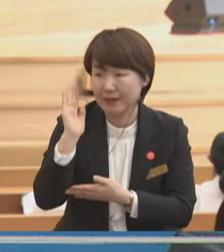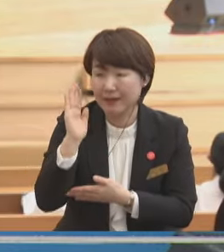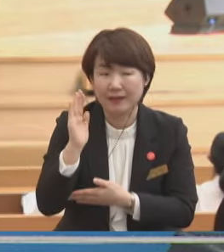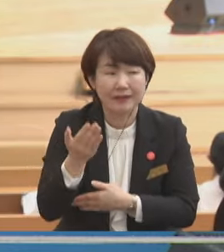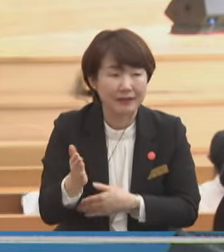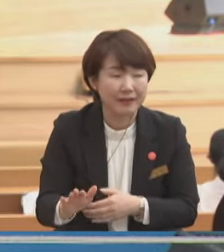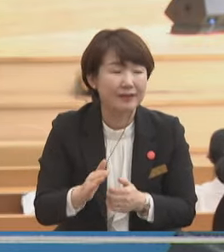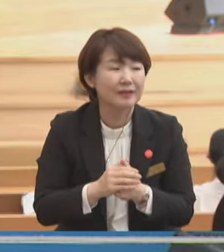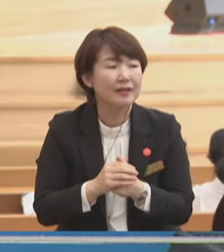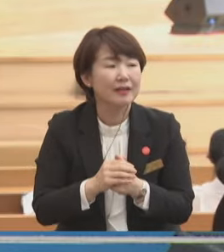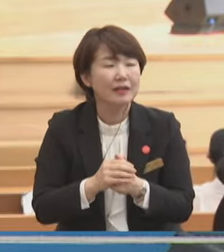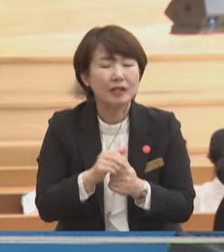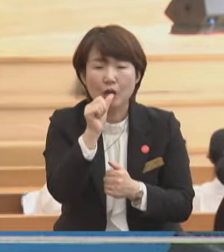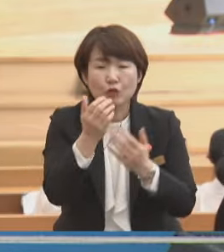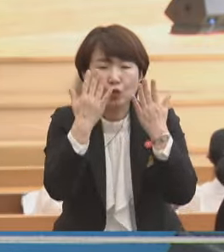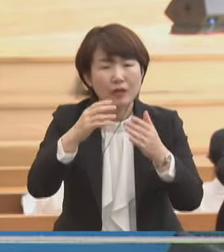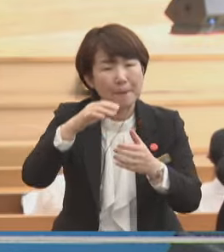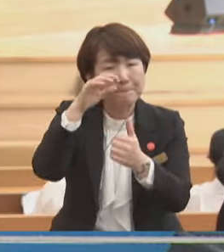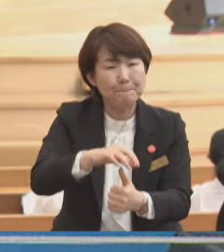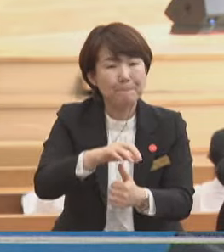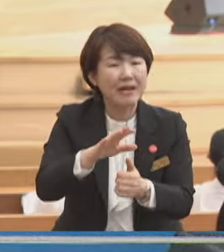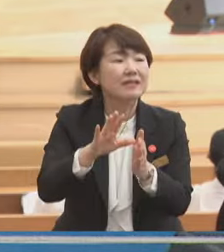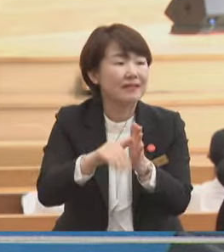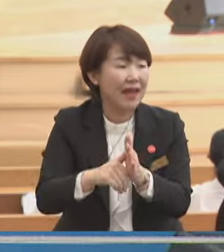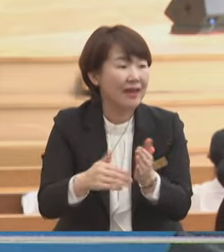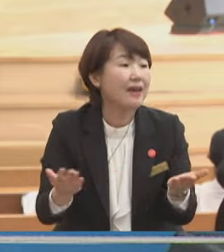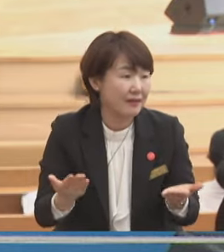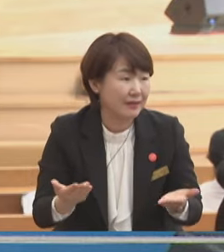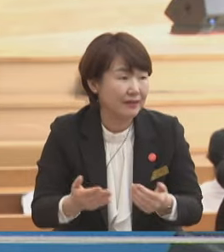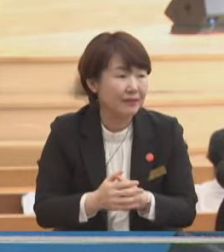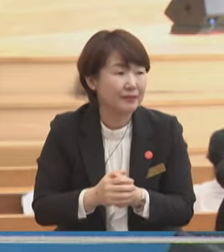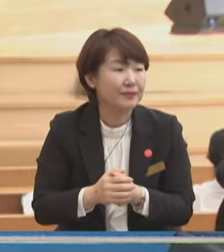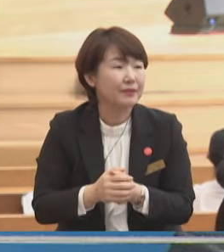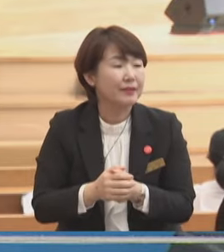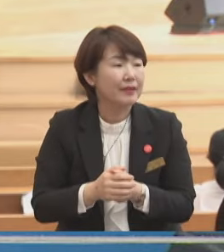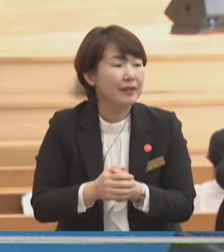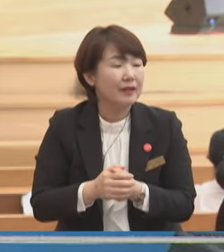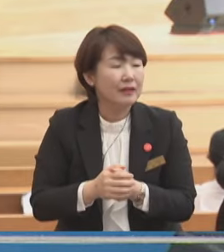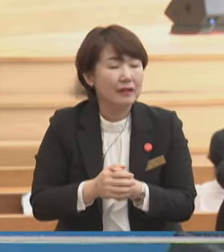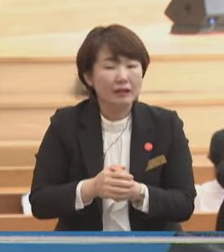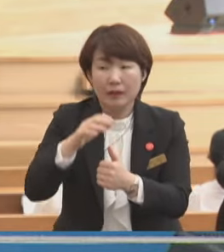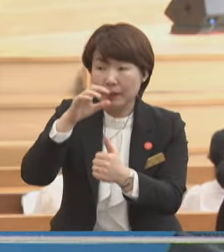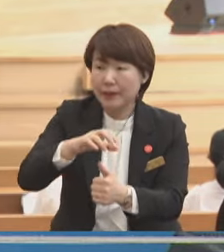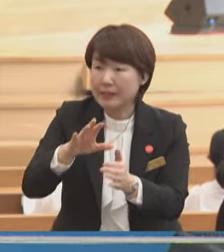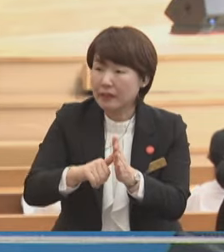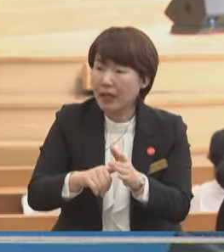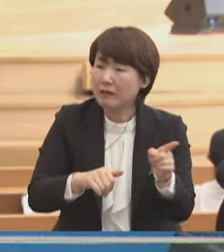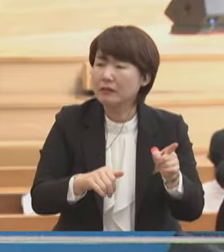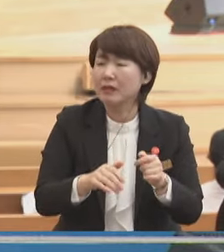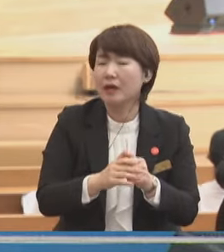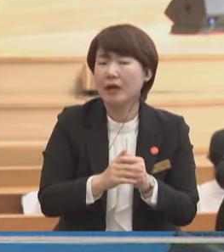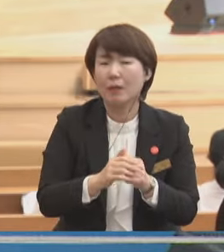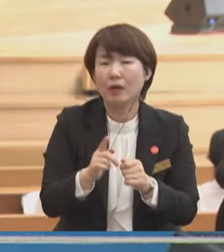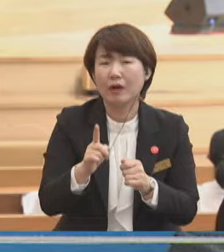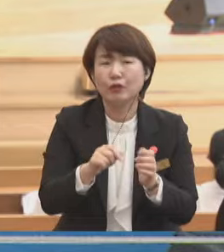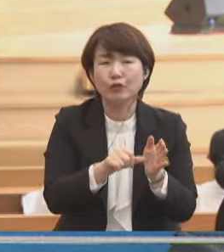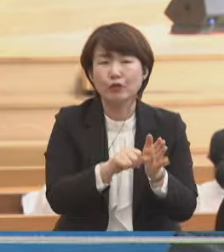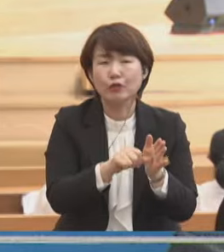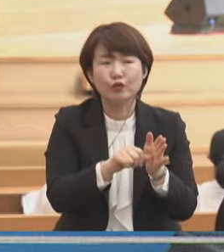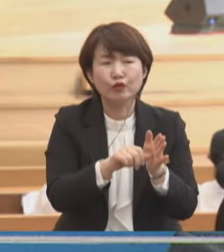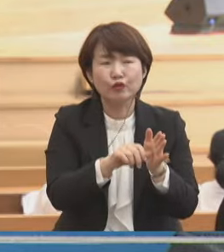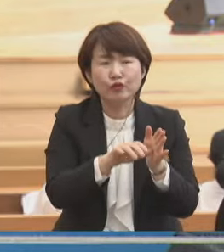그런 책인데 수용소에 갇혀 있을 때 입니다 갇혀 있을 때 그 당시에 국제적으로 꽤 유명이